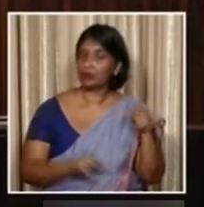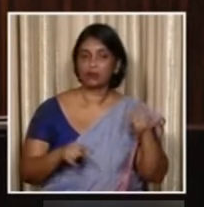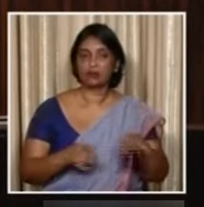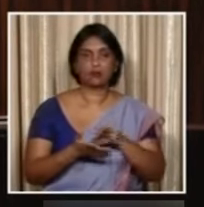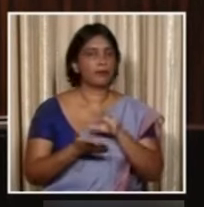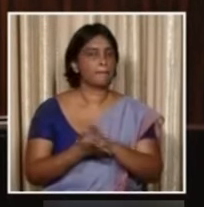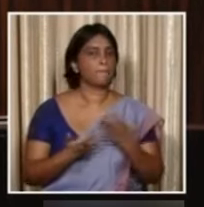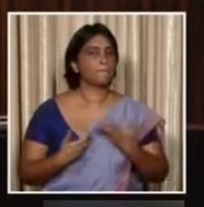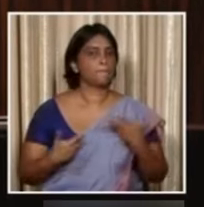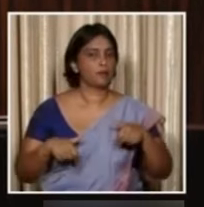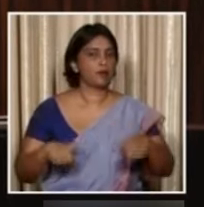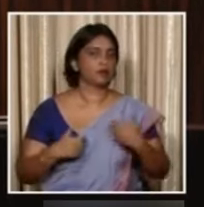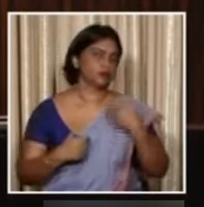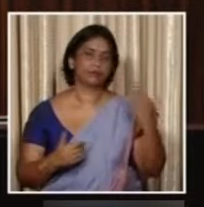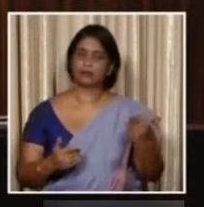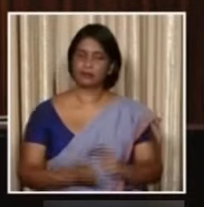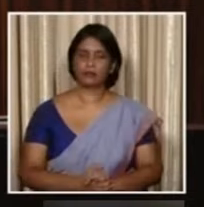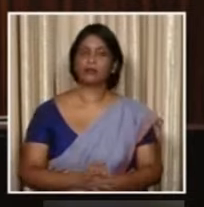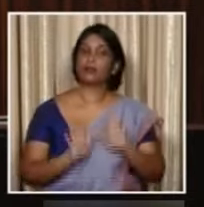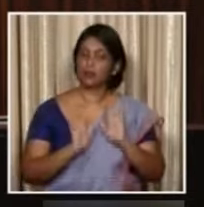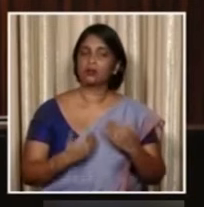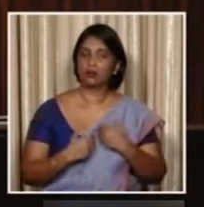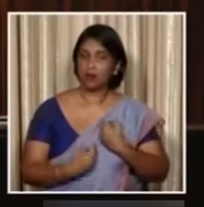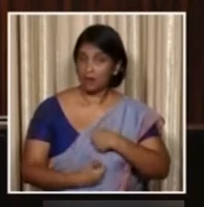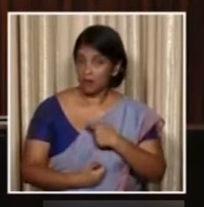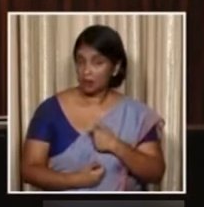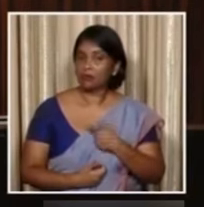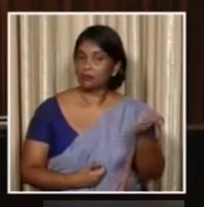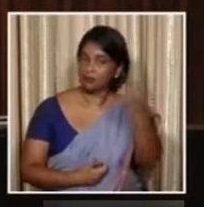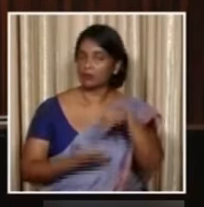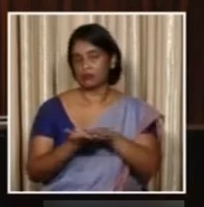තීරණය ගන්න බැරි තැනක තමයි මට නම් පේන විදිහට තියෙන්නේ. ඉතින් මේක මම වැරදි නම් තමුන්නාසල නිවැරදි කරගන්න උසාවියට